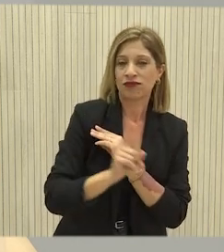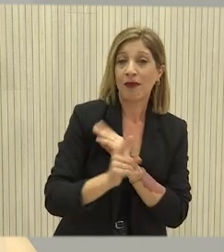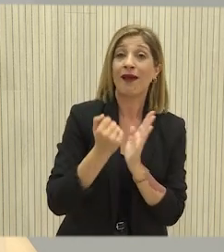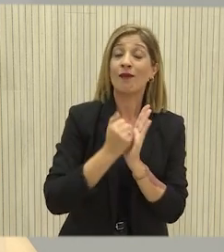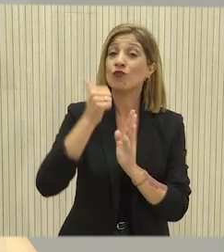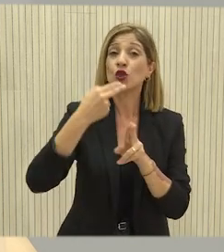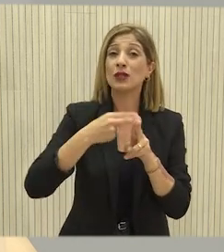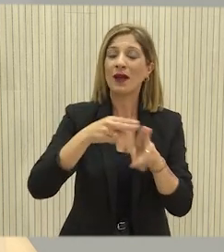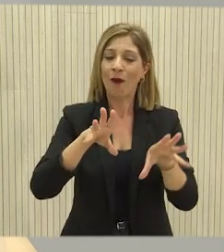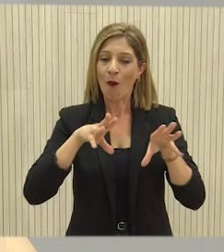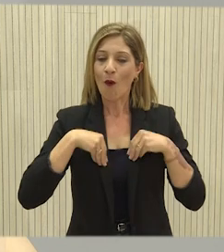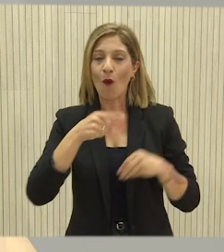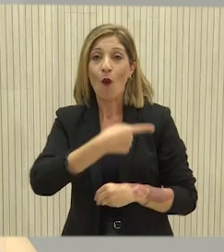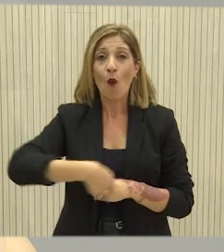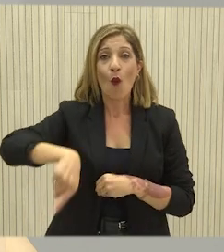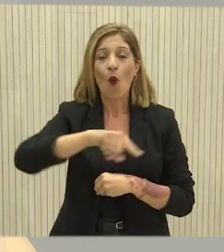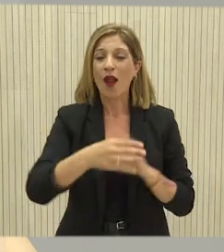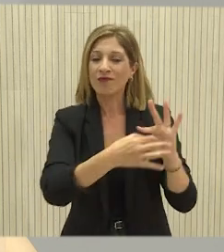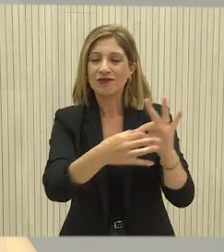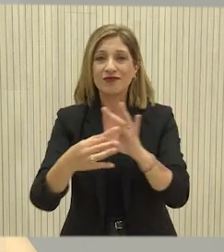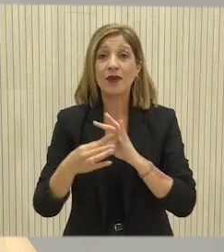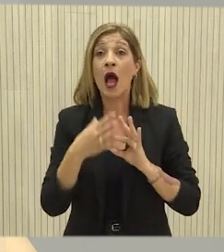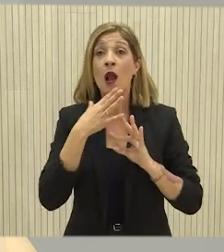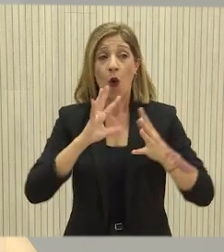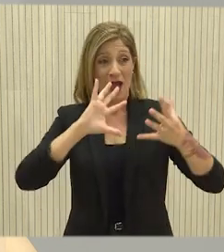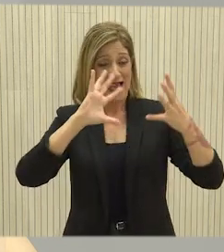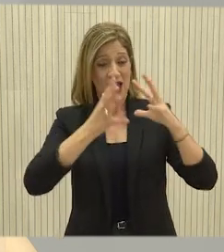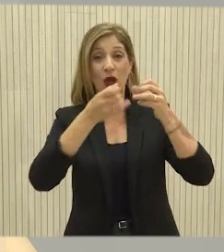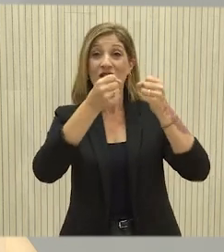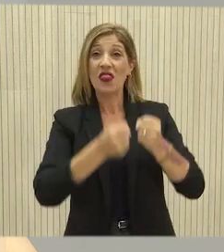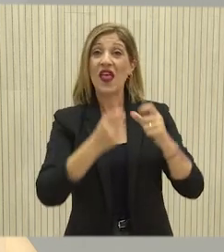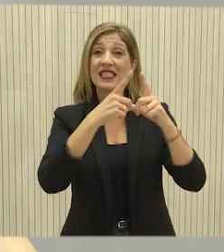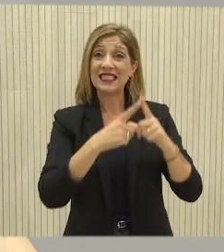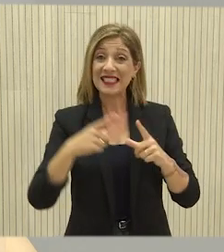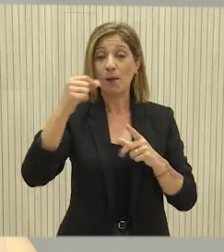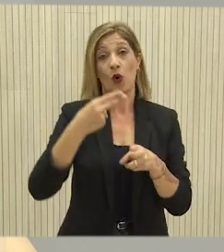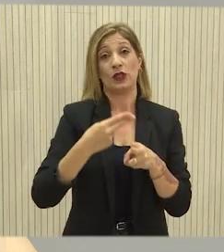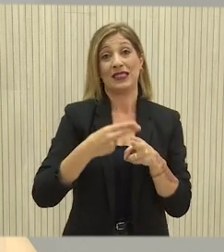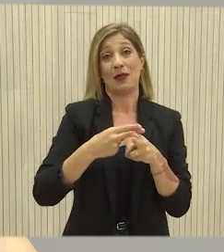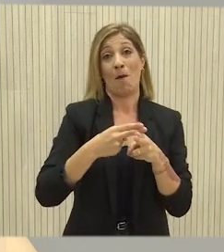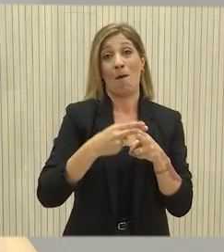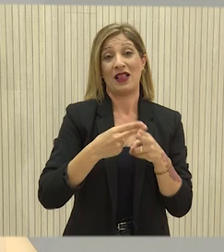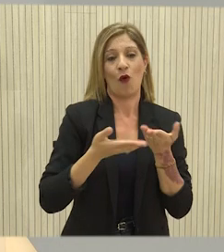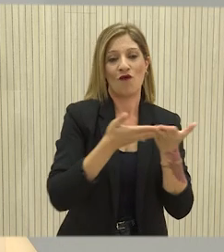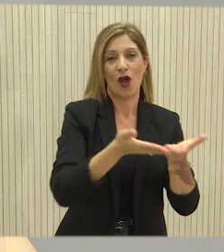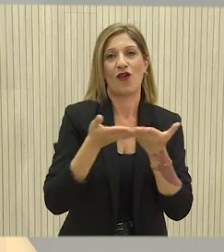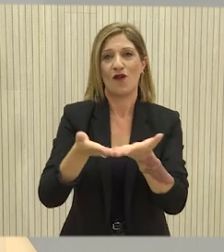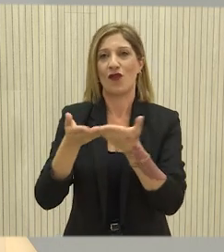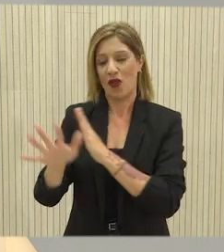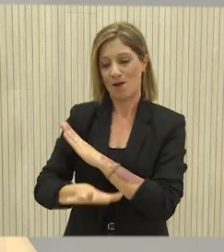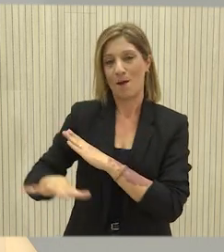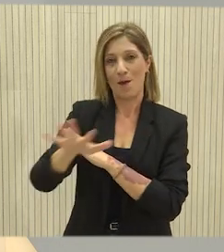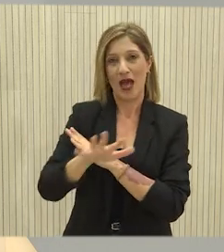αποδοχής, καθώς αναγνωρίζεται από τους εταίρους μας η γεωγραφική θέση της χώρας μας, αλλά και το βαθύ επίπεδο των σχέσεών μας με τις χώρες της